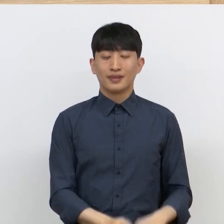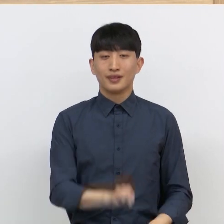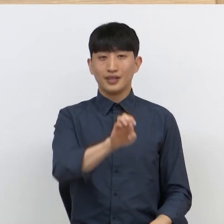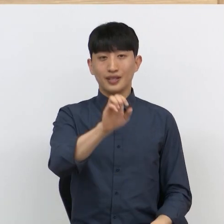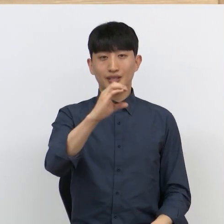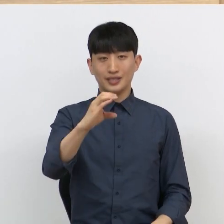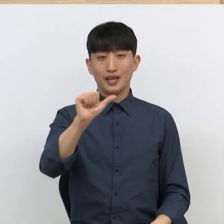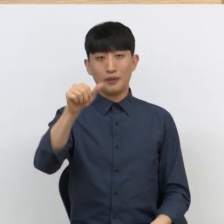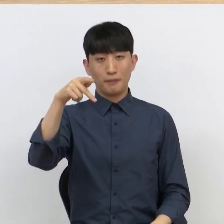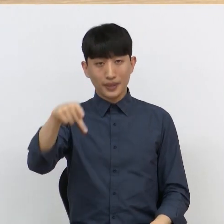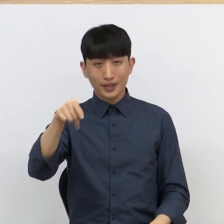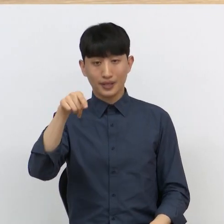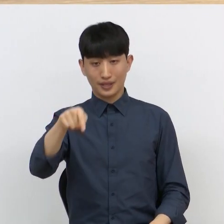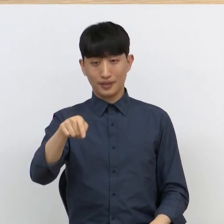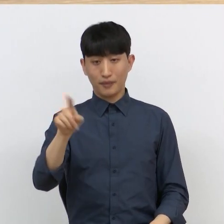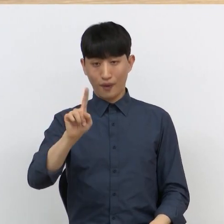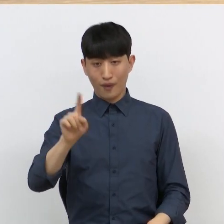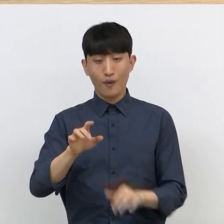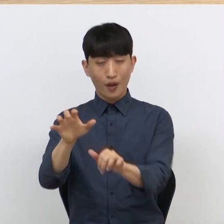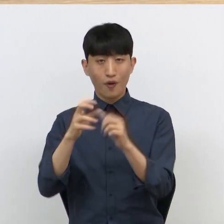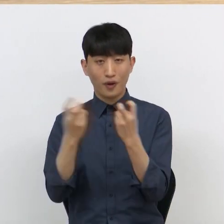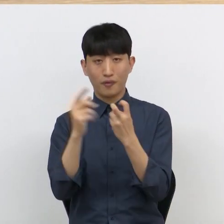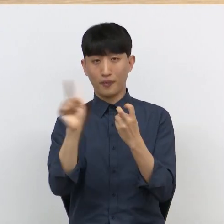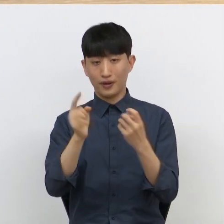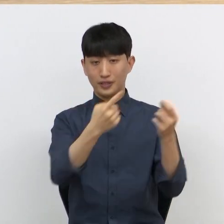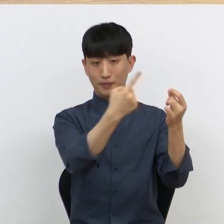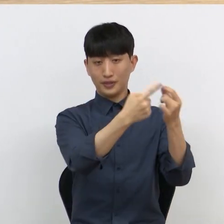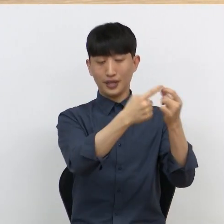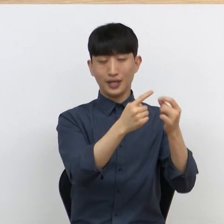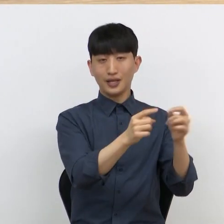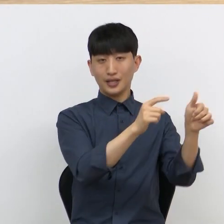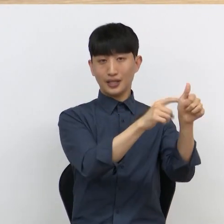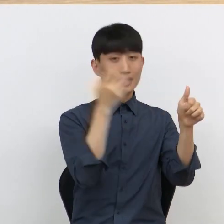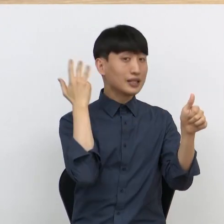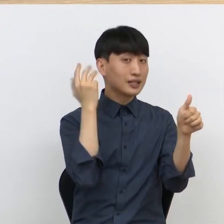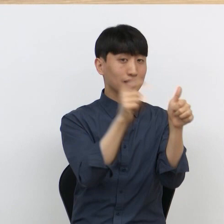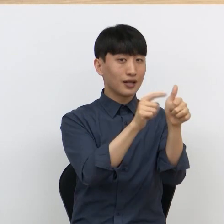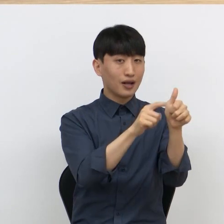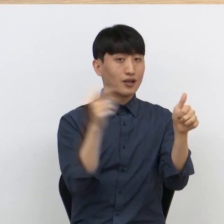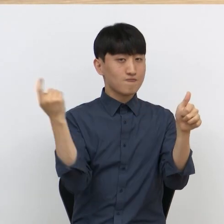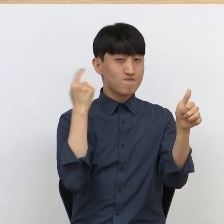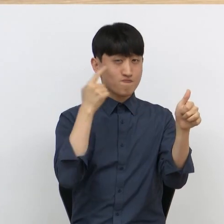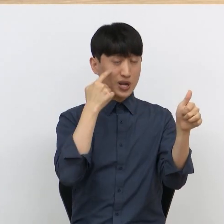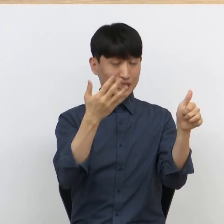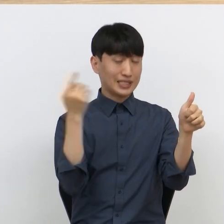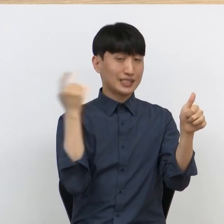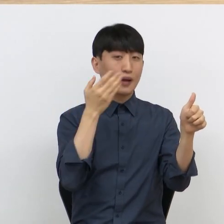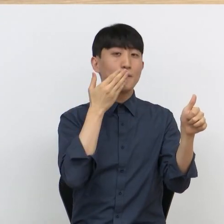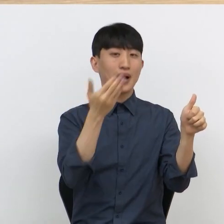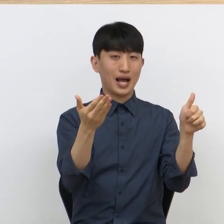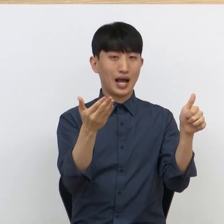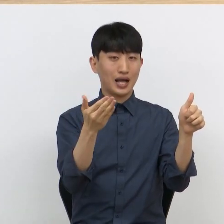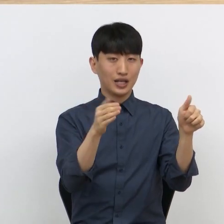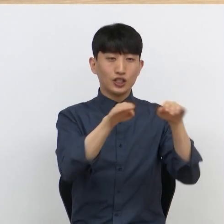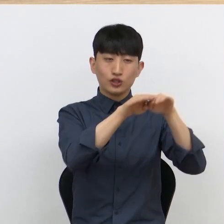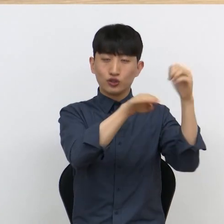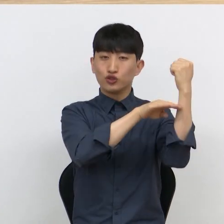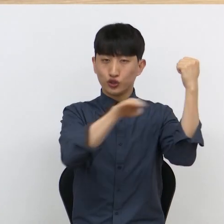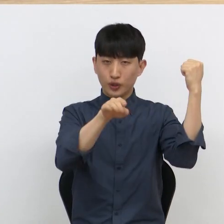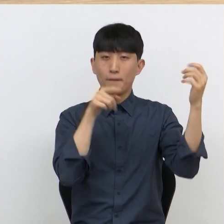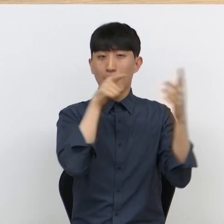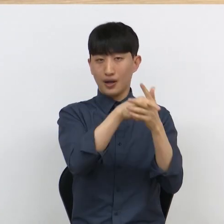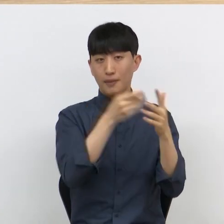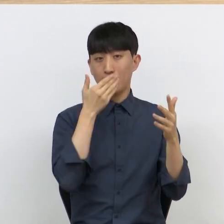하는 청신경 반응을 어떻게 활용하느냐. 자, 첫 번째로 사용자가 분명히 들을 수 있는 자극 수준을 파악하는 것이